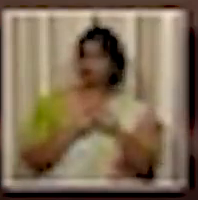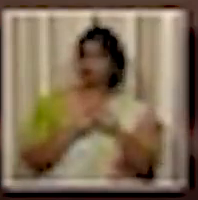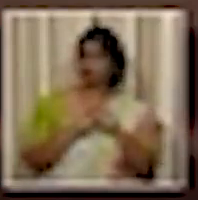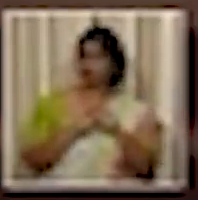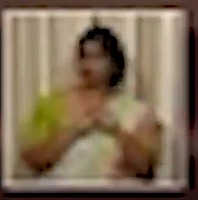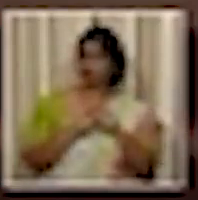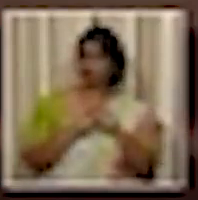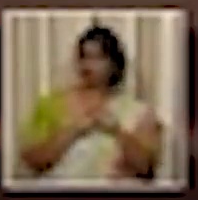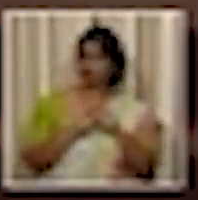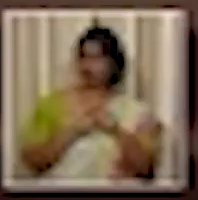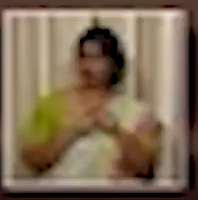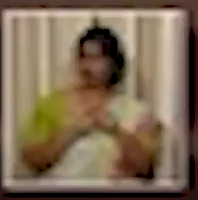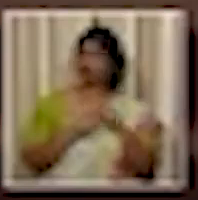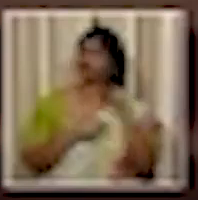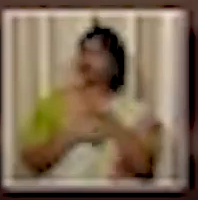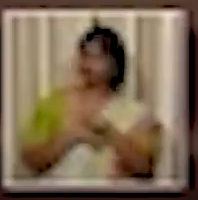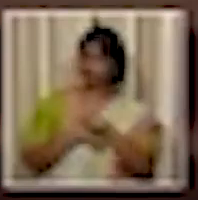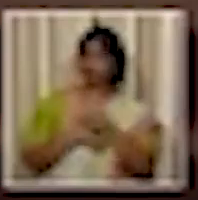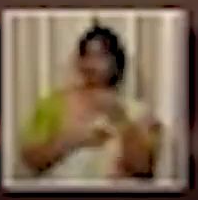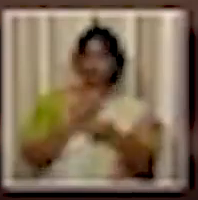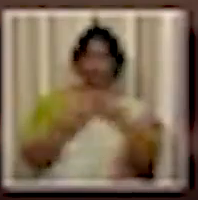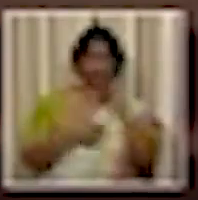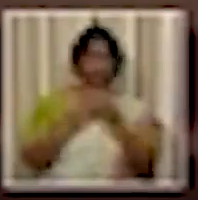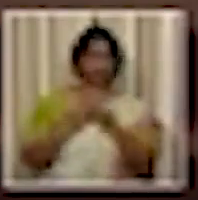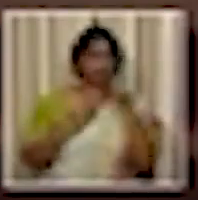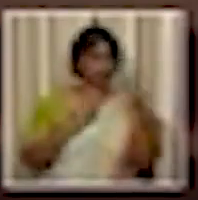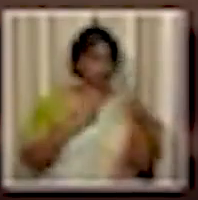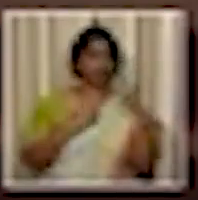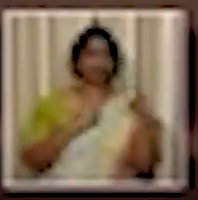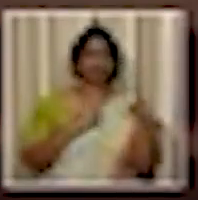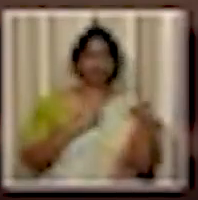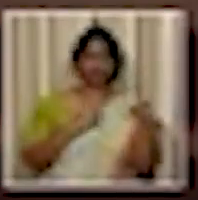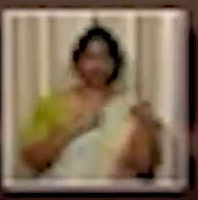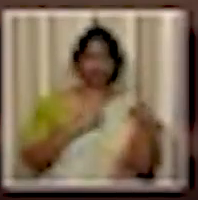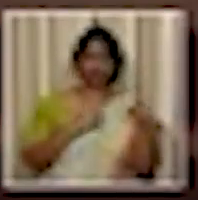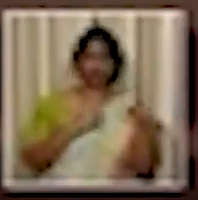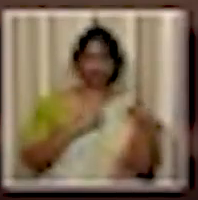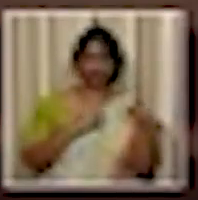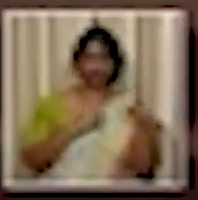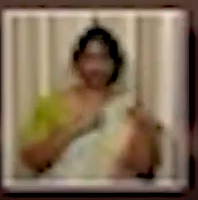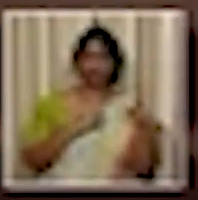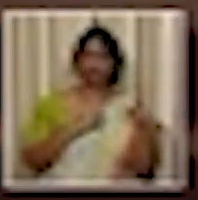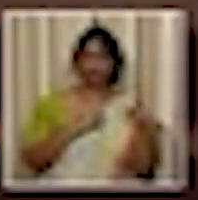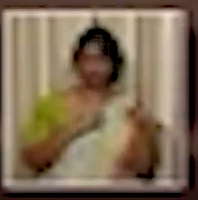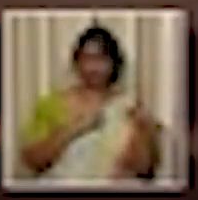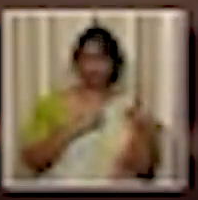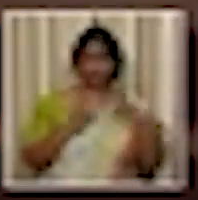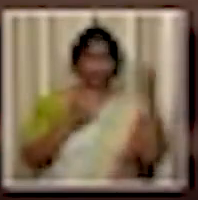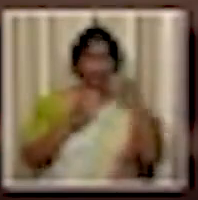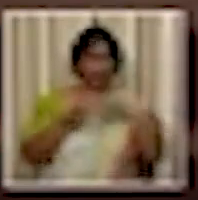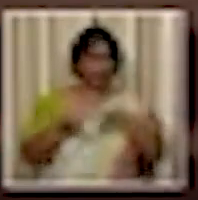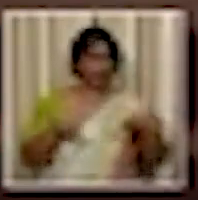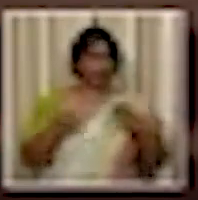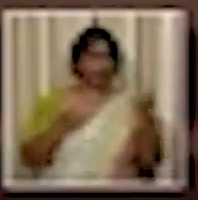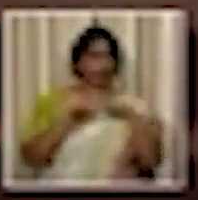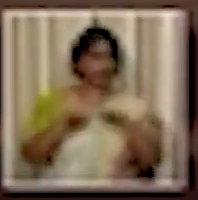ඒ සම්බන්ධවත් එතන ආයෝජකයට දීලා තියෙනවා. ඒක ඒව විසින් ෆීසර් ට්‍රක්ස් එක ගහන්න පුළුවන් පාකින්